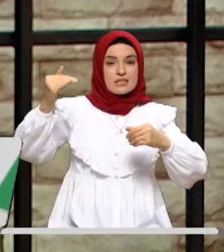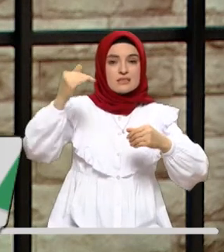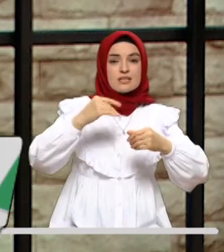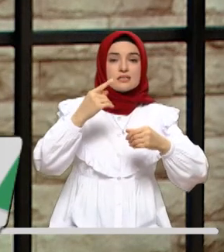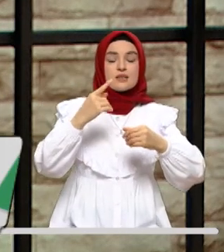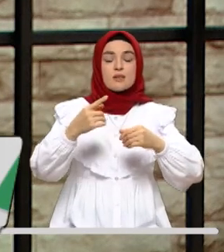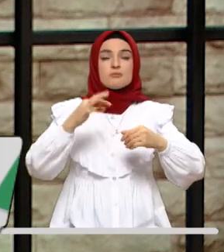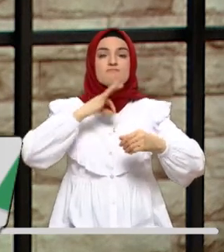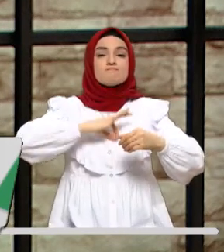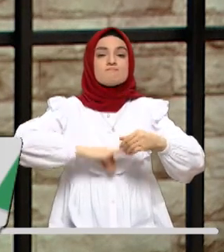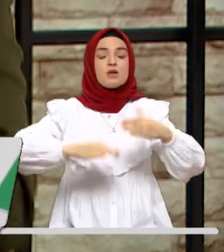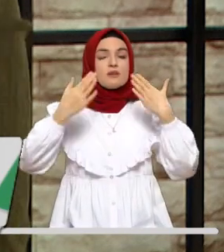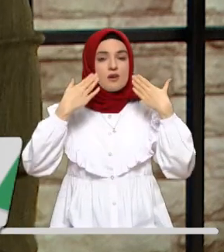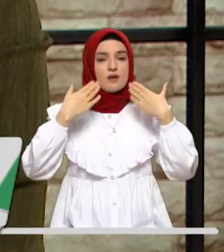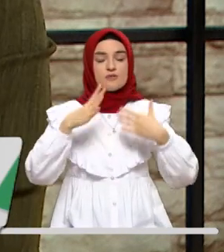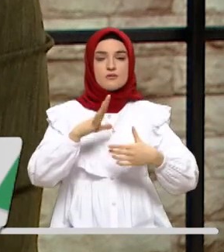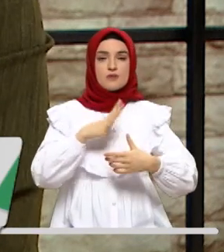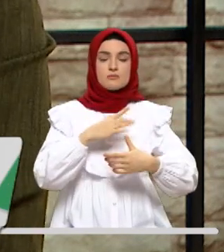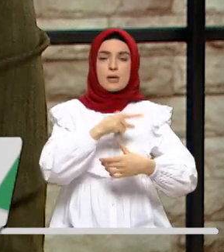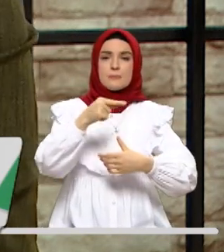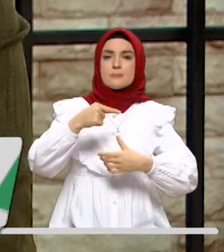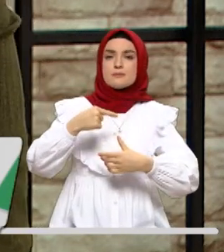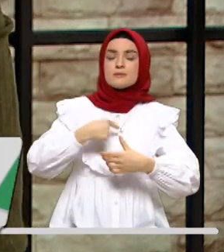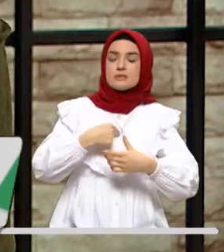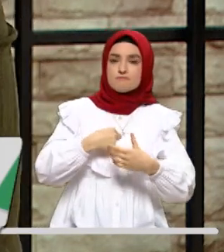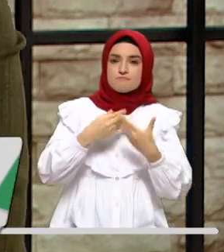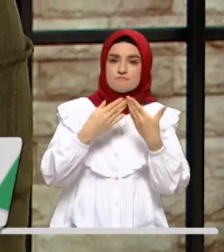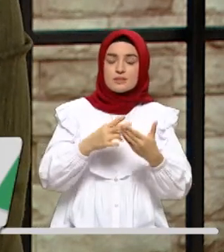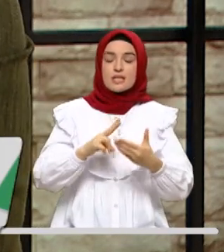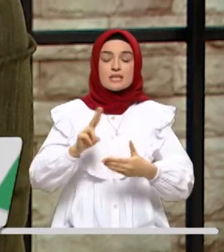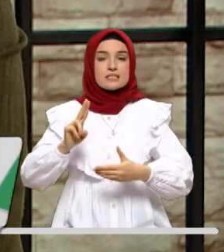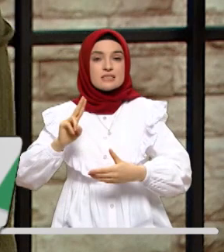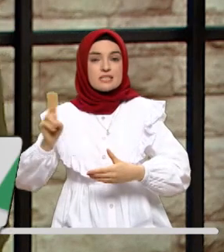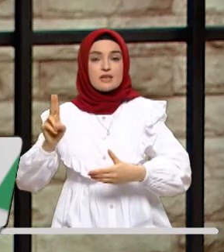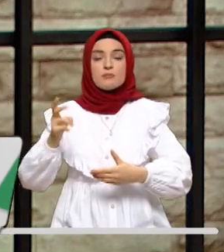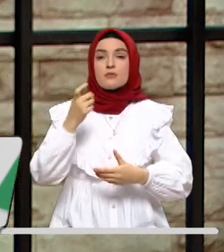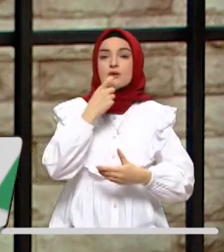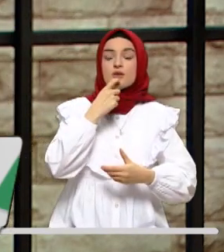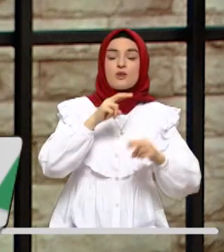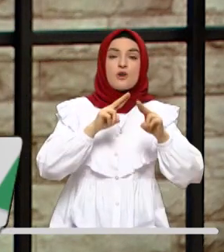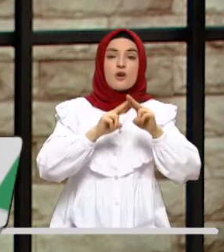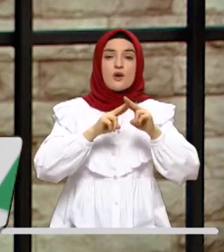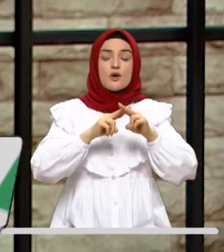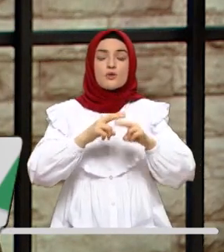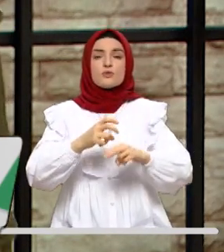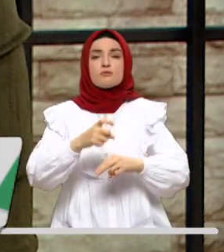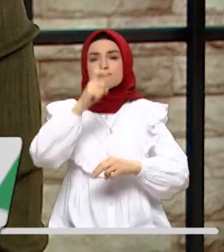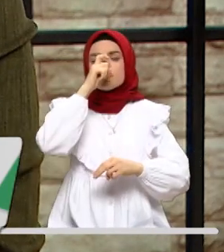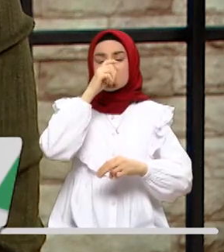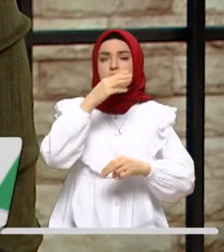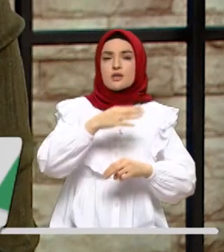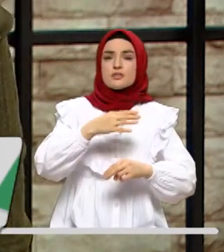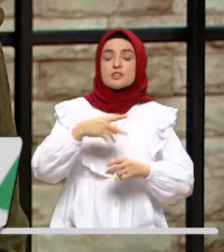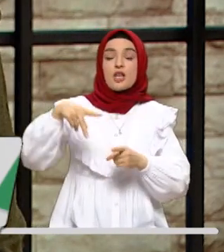bir havadır. Bizim havamız 70 yaşında Kanuni Sultan Süleyman'ın atın sırtında